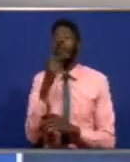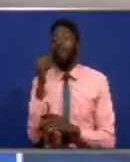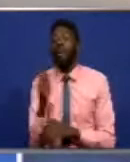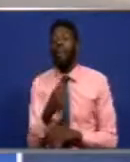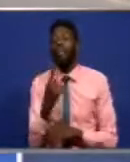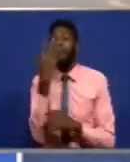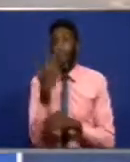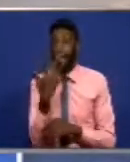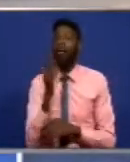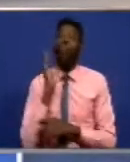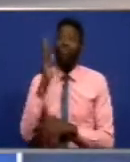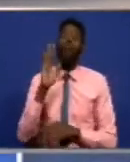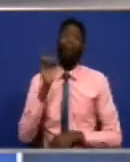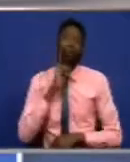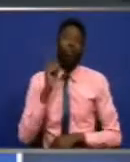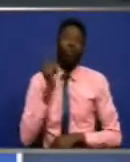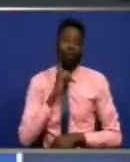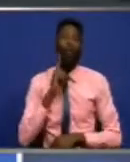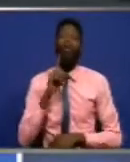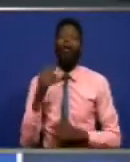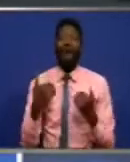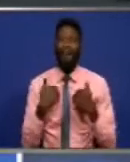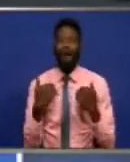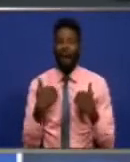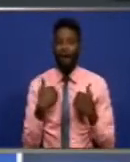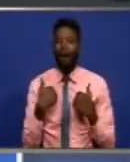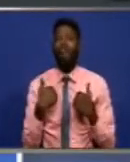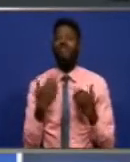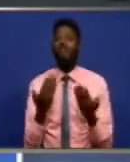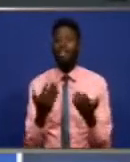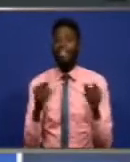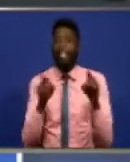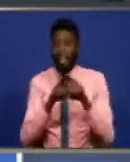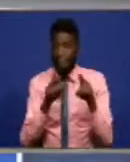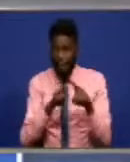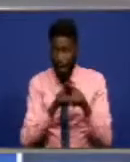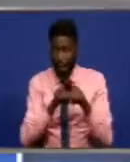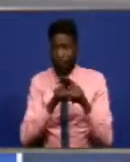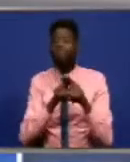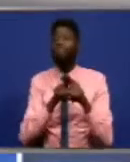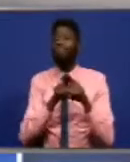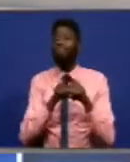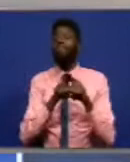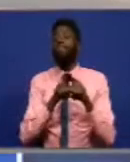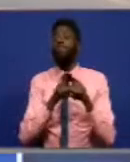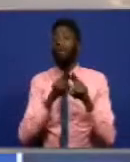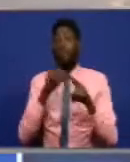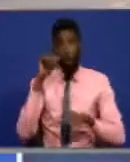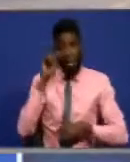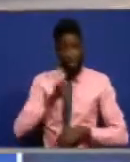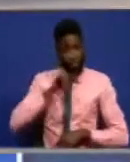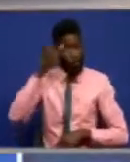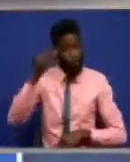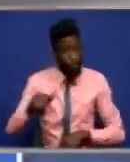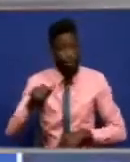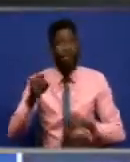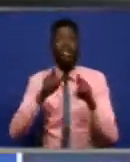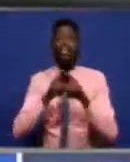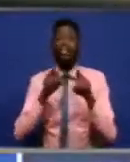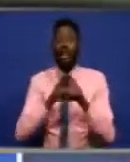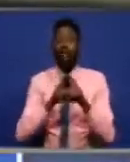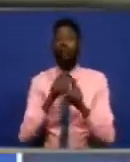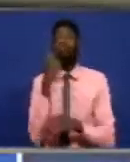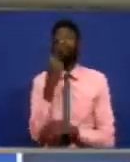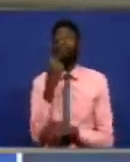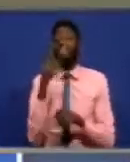na safari za kila siku, safari mbili za kila siku kutoka hapa jijini Nairobi hadi katika mji wa Mombasa, na vile vile itakuwa na